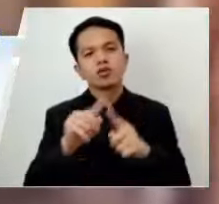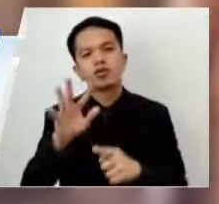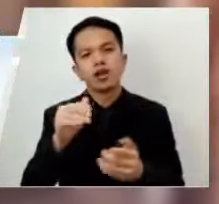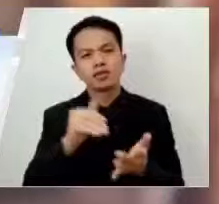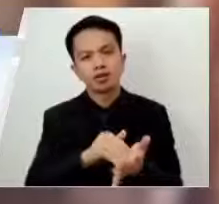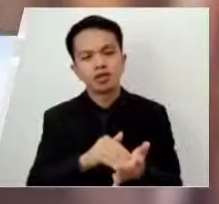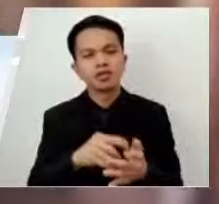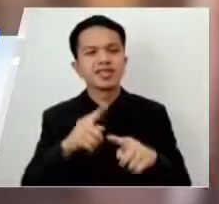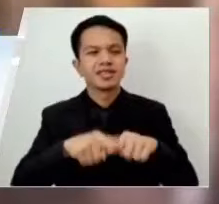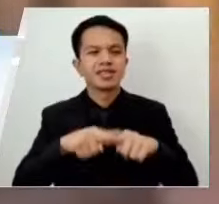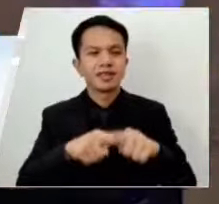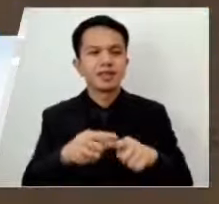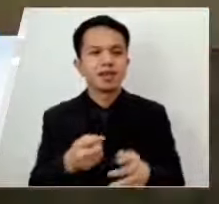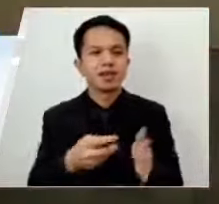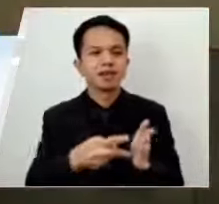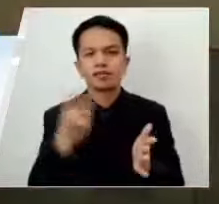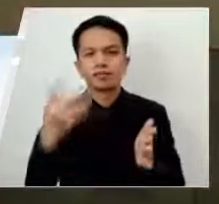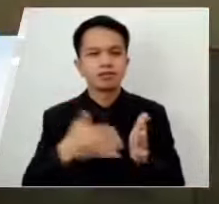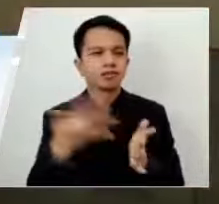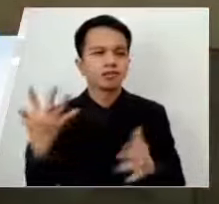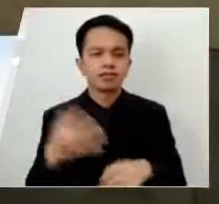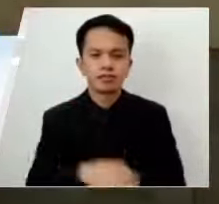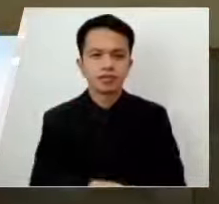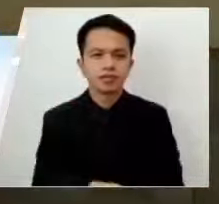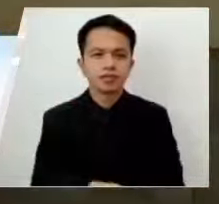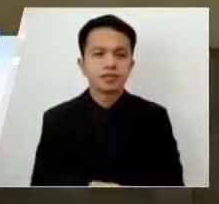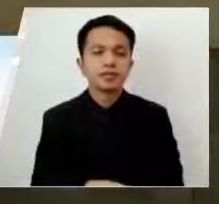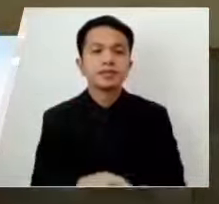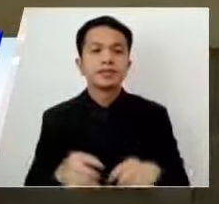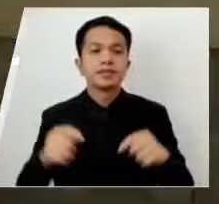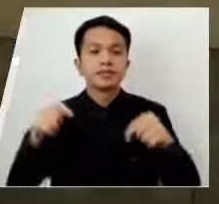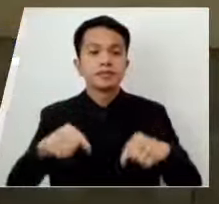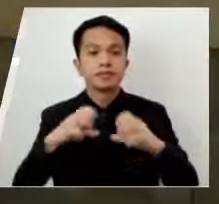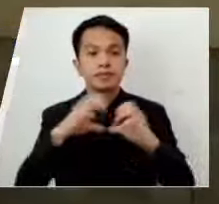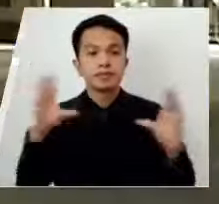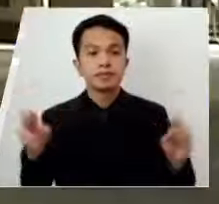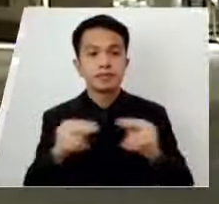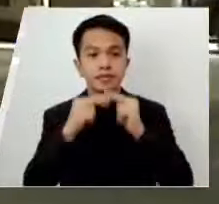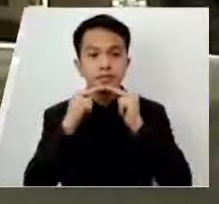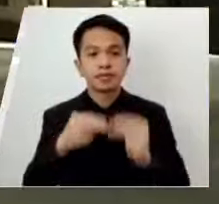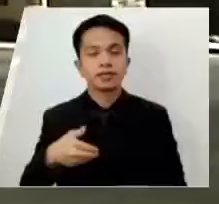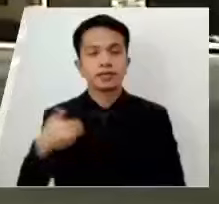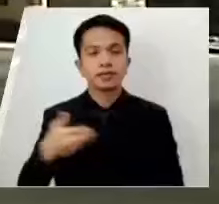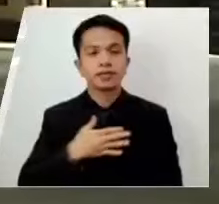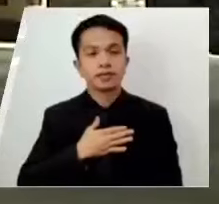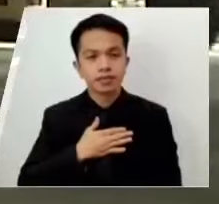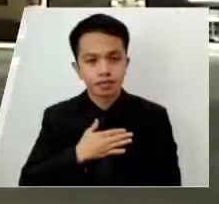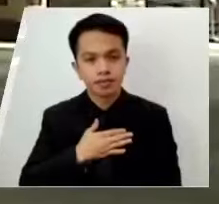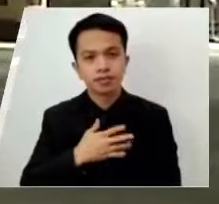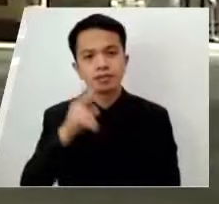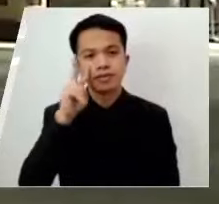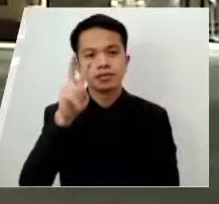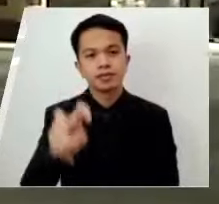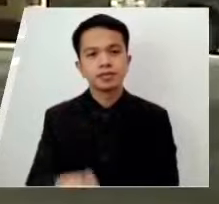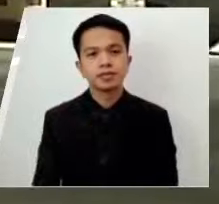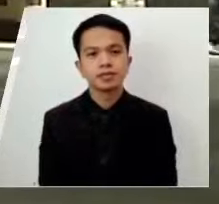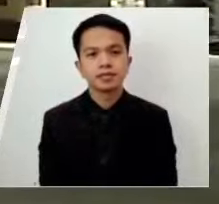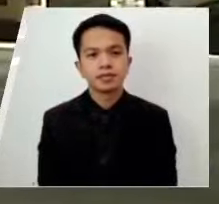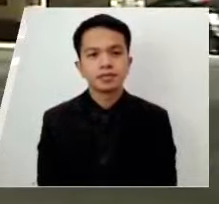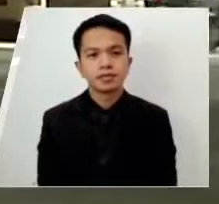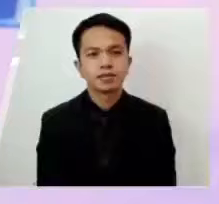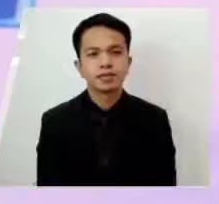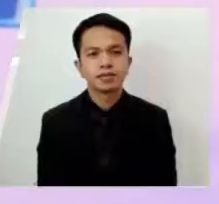ring makansela ang lisensya. Para sa GMA Integrated News, ako si Sandra Aguinaldo, ang inyong saksi.